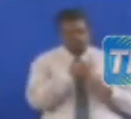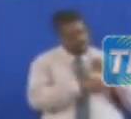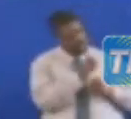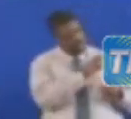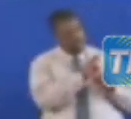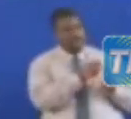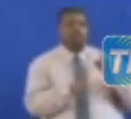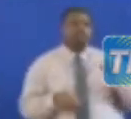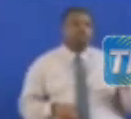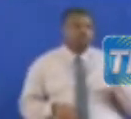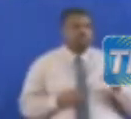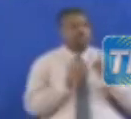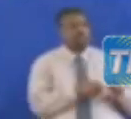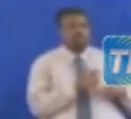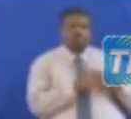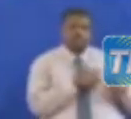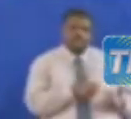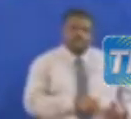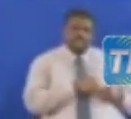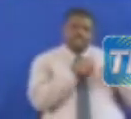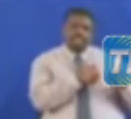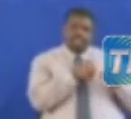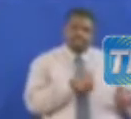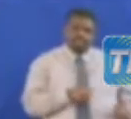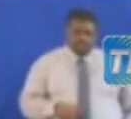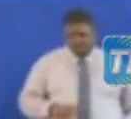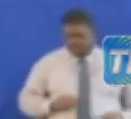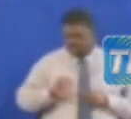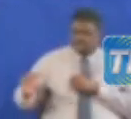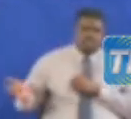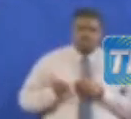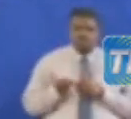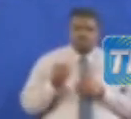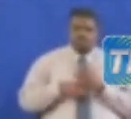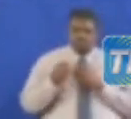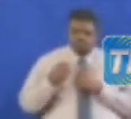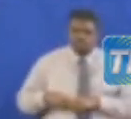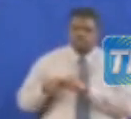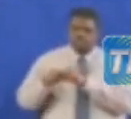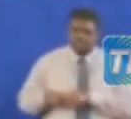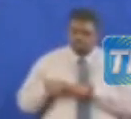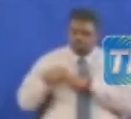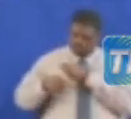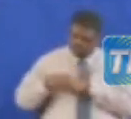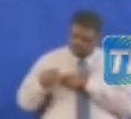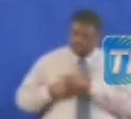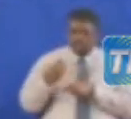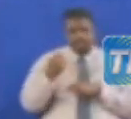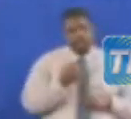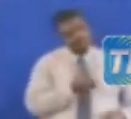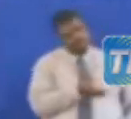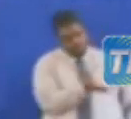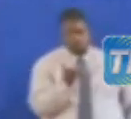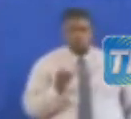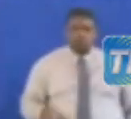halmashauri, bali ziwe ni miradi inayojitegemea na zirejeshwe katika utekelezaji na uendelezaji wa miradi